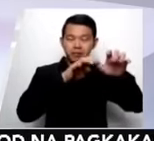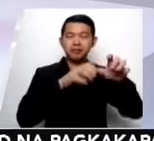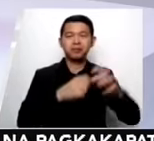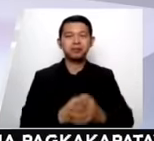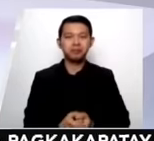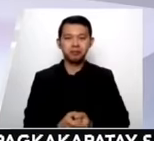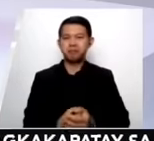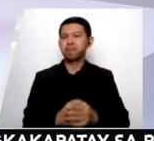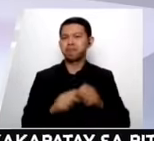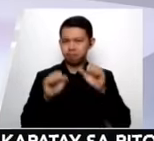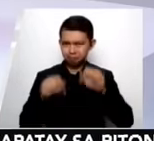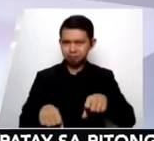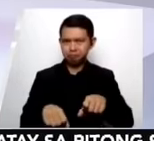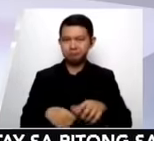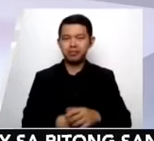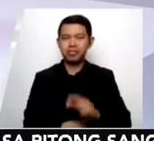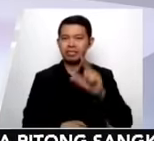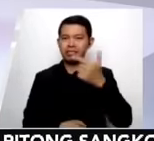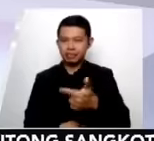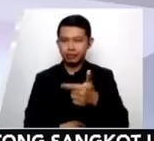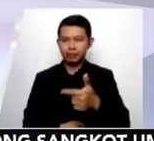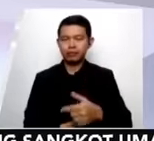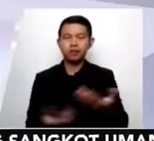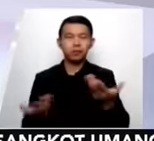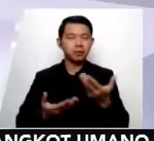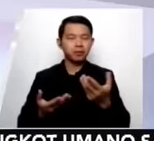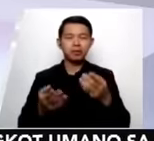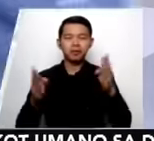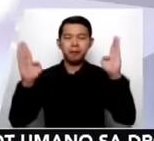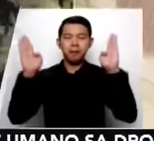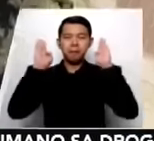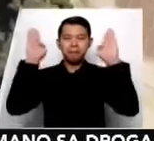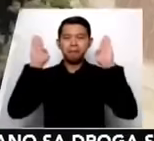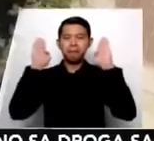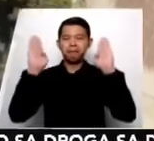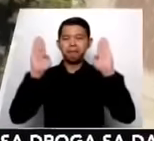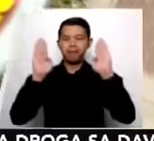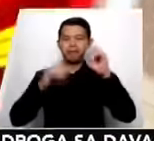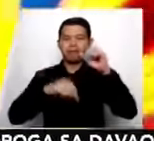Rock Adventures sa Benguet. Silipin yan sa report ni Oscar Oida.